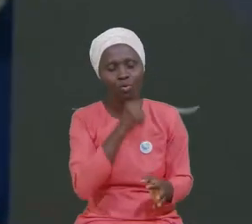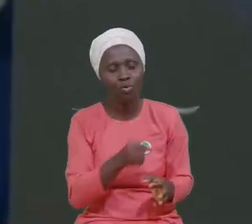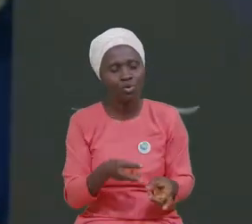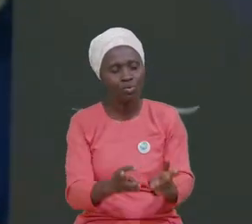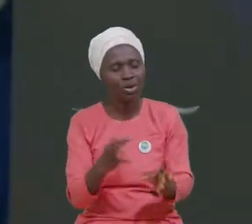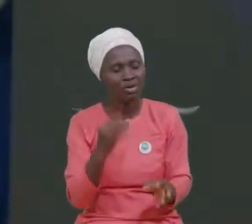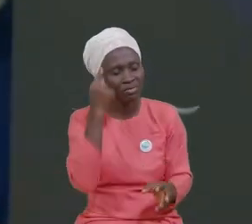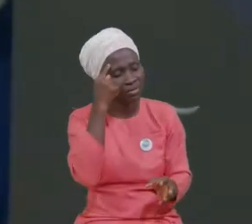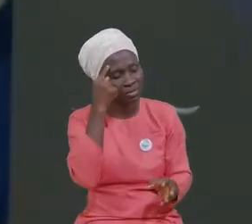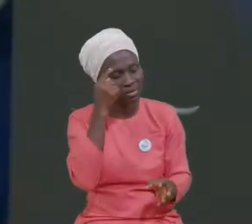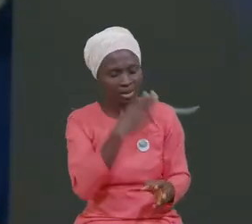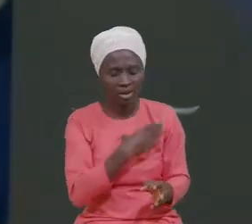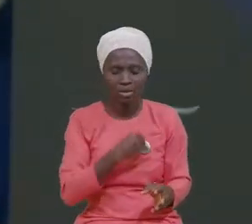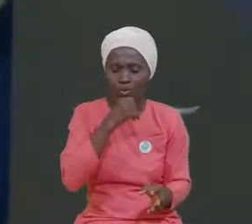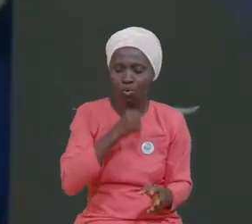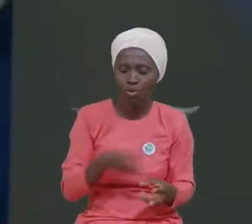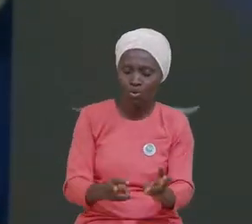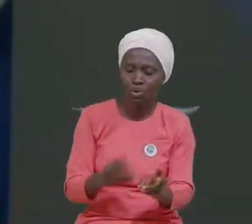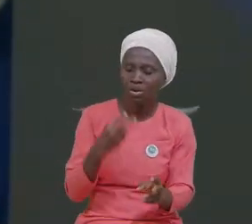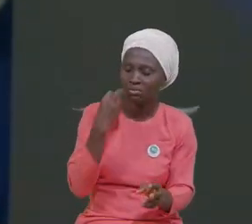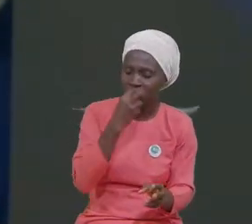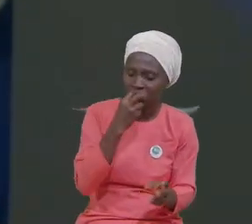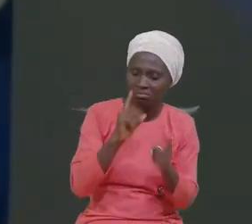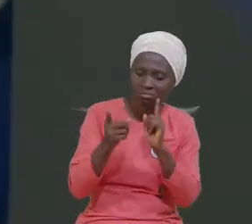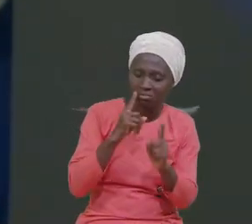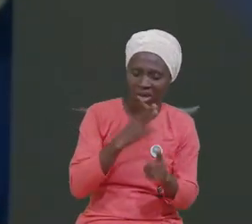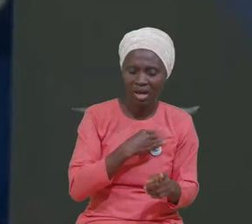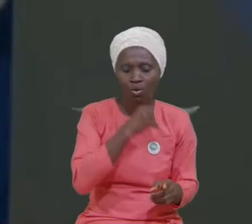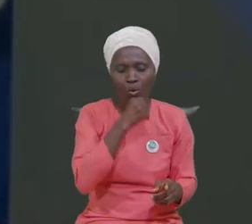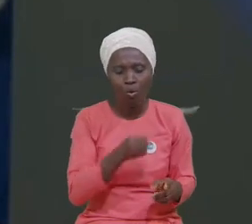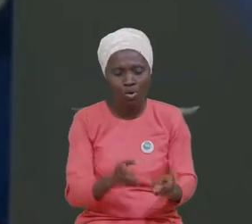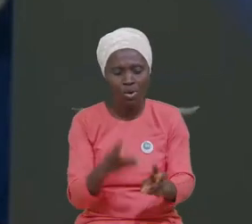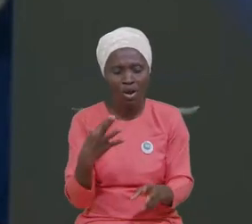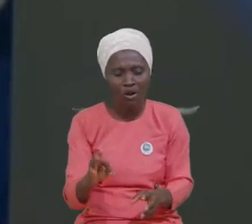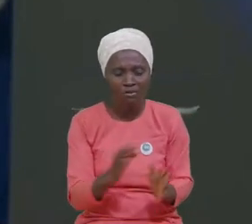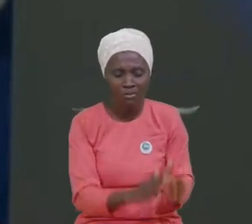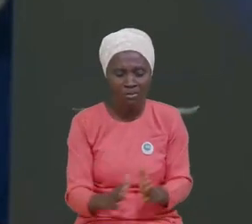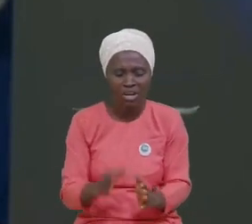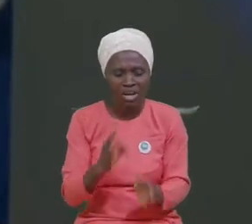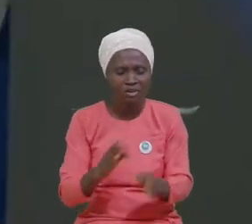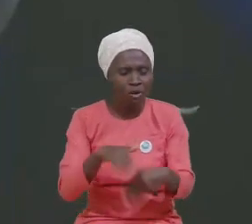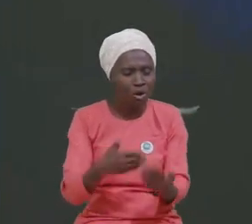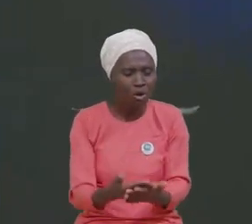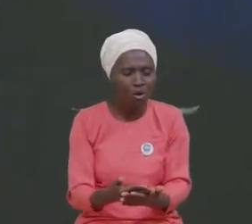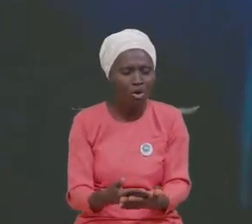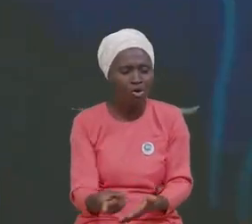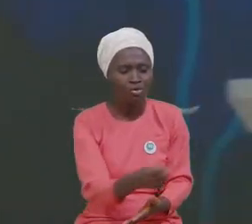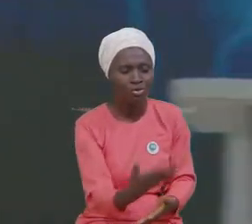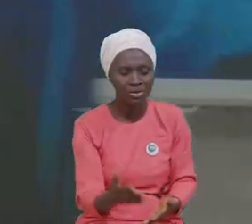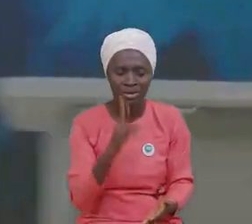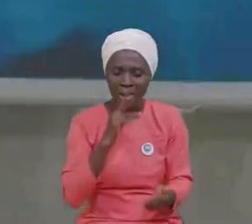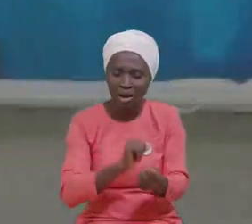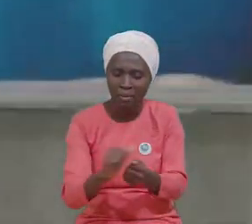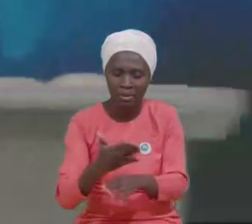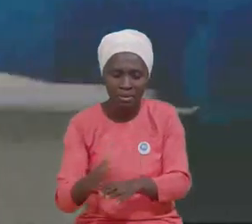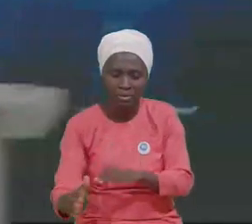les anciennes manières de penser et de parler, de planifier, si toutes ces choses anciennes sont passées, est-ce